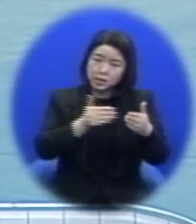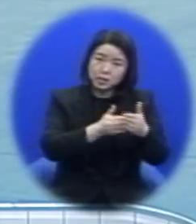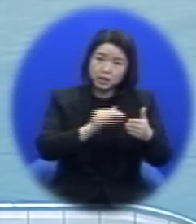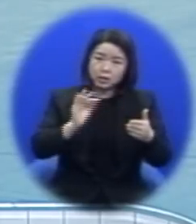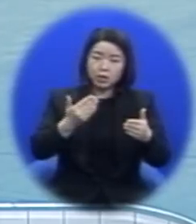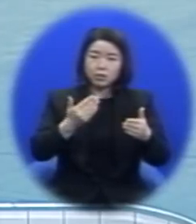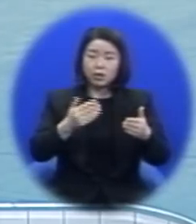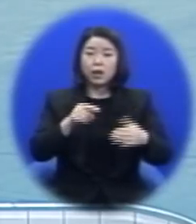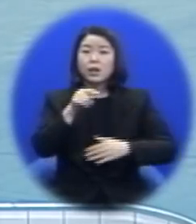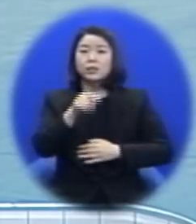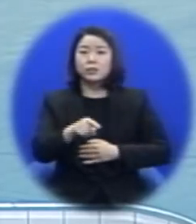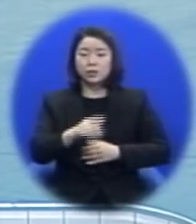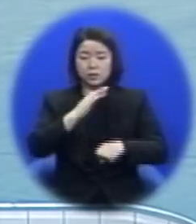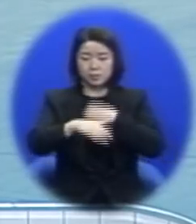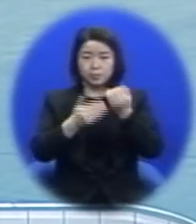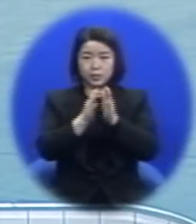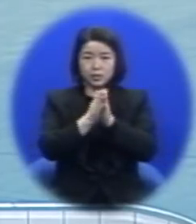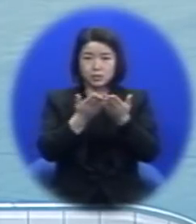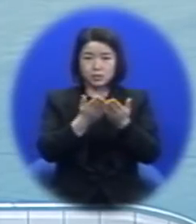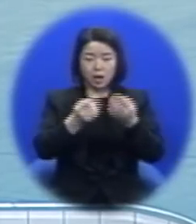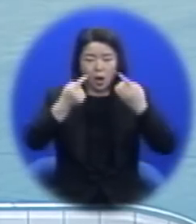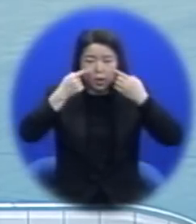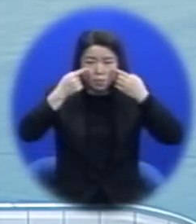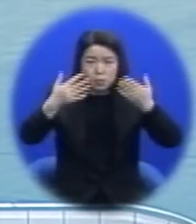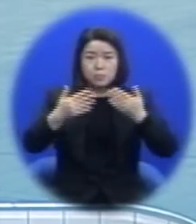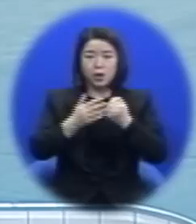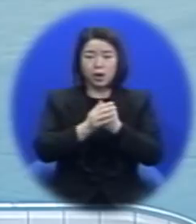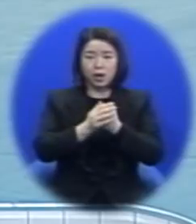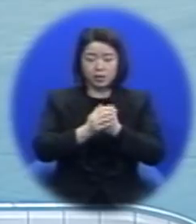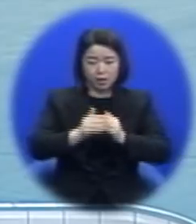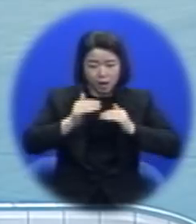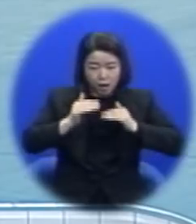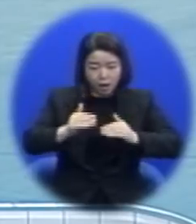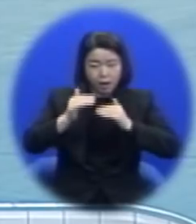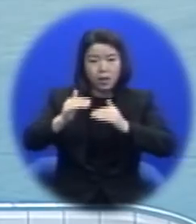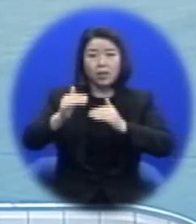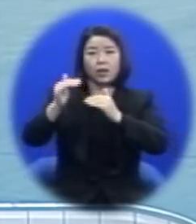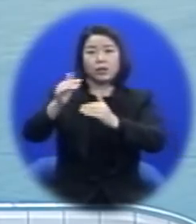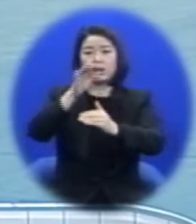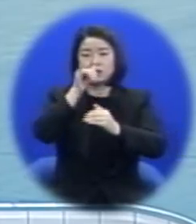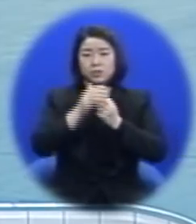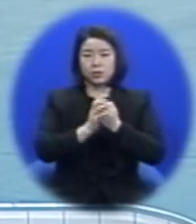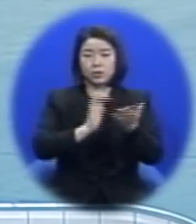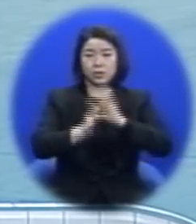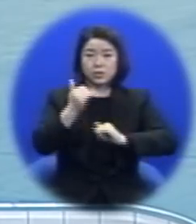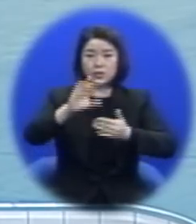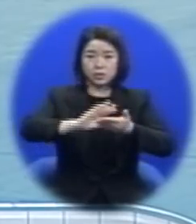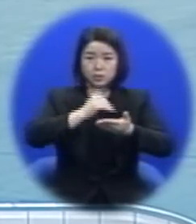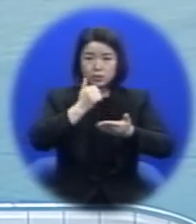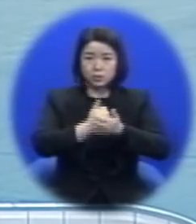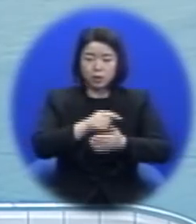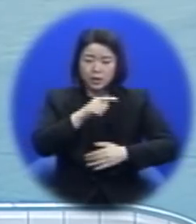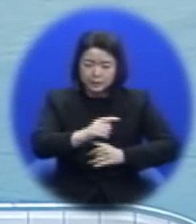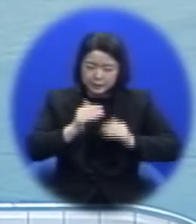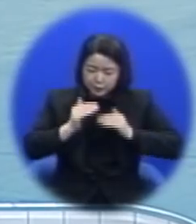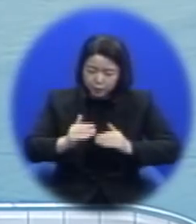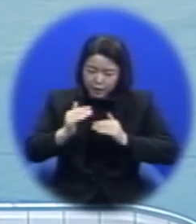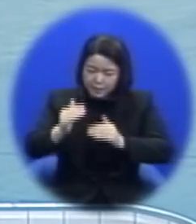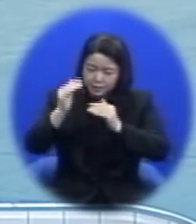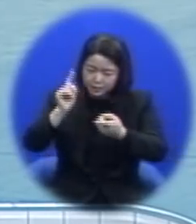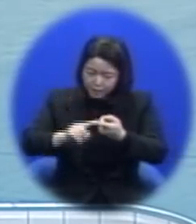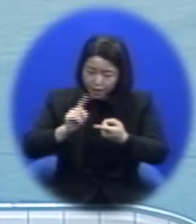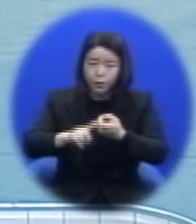거기에는 성경에 분명한 패턴이 있더라는 거예요. 예수 그리스도께서도 그 과정을 그대로